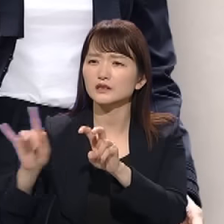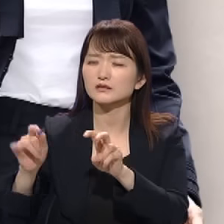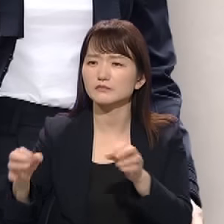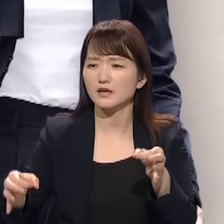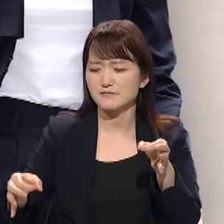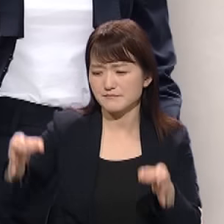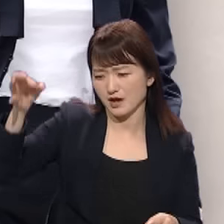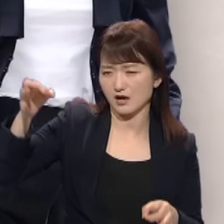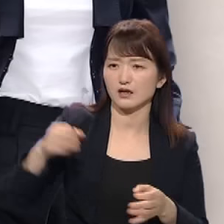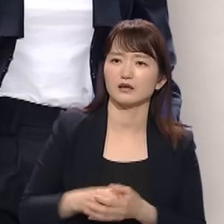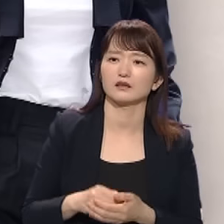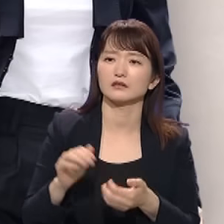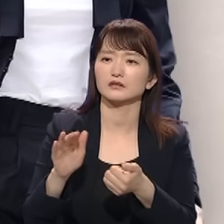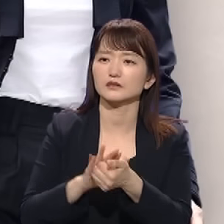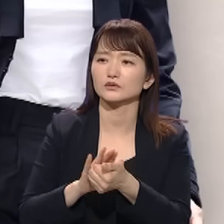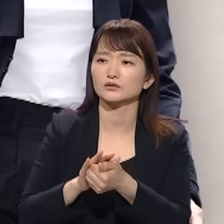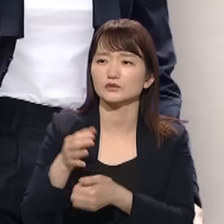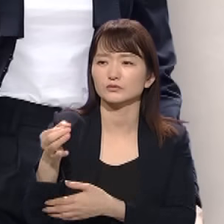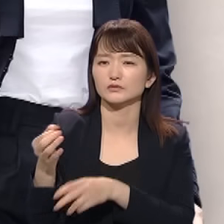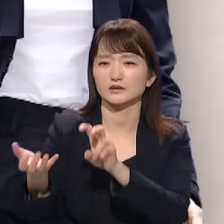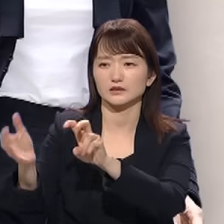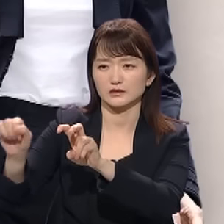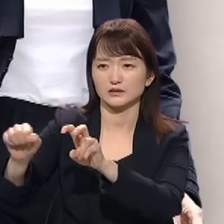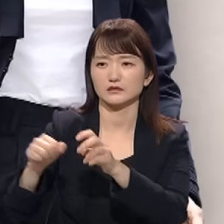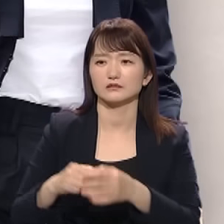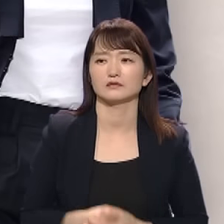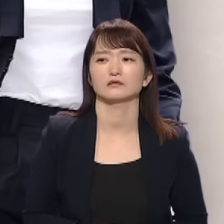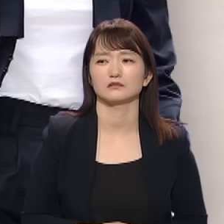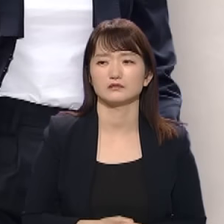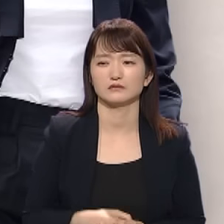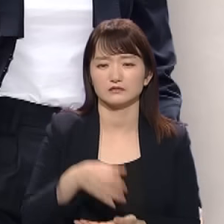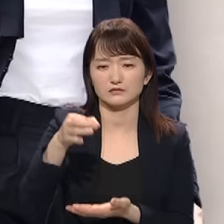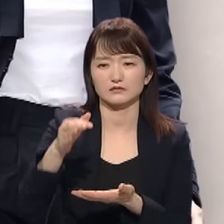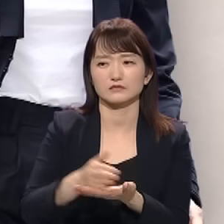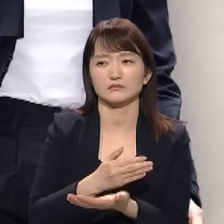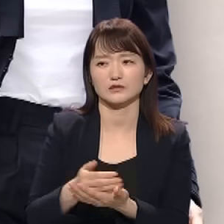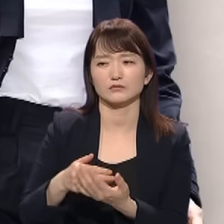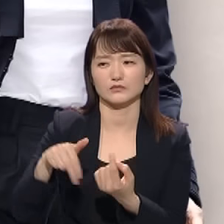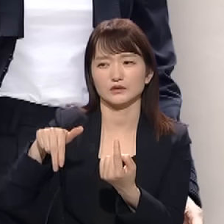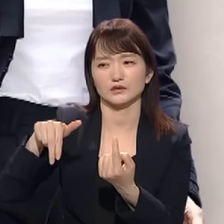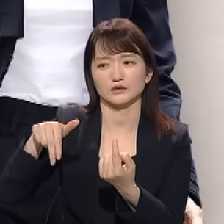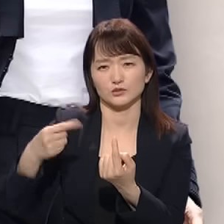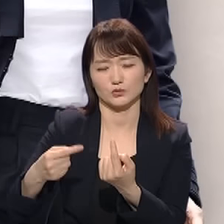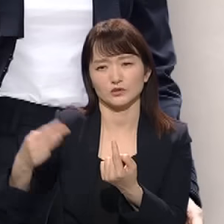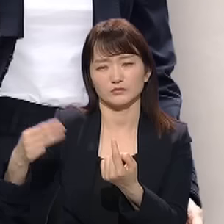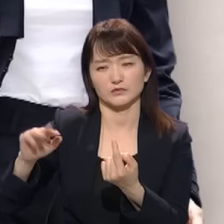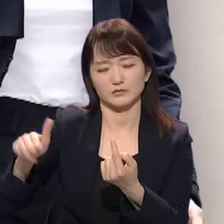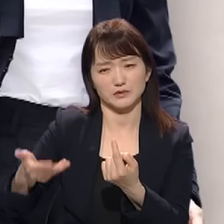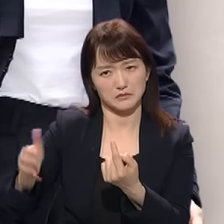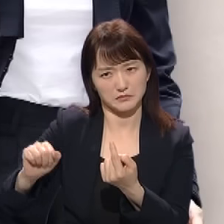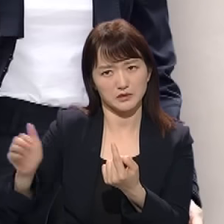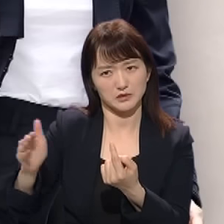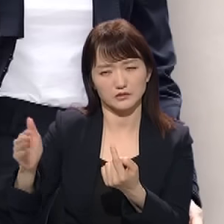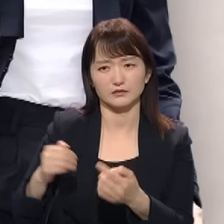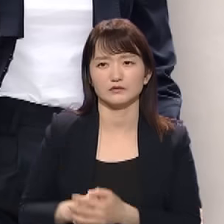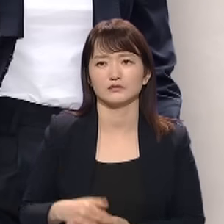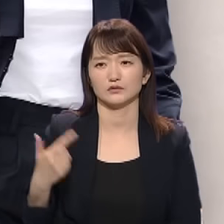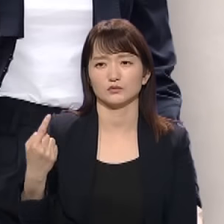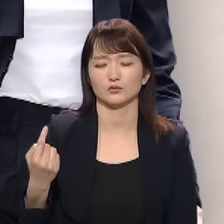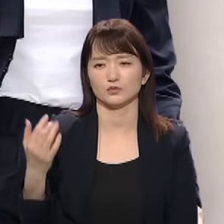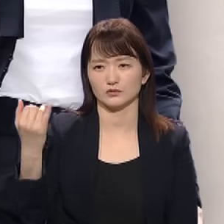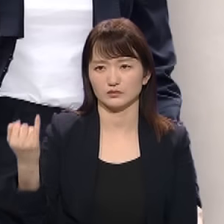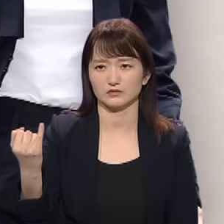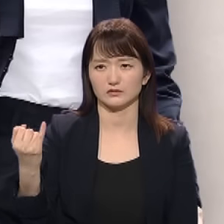위자료는 20억 원이고요. 재산분할 액수도 1조 3,800억 원이니까 거의 20배 가까이 인정이 된 겁니다. 거의 노소영 관장의